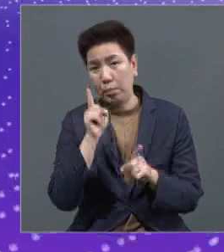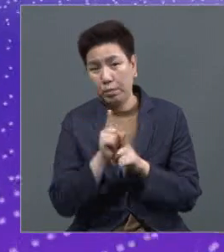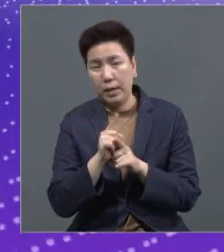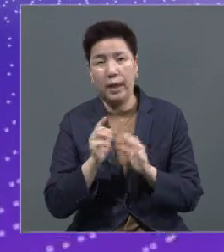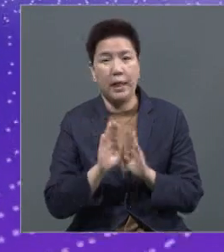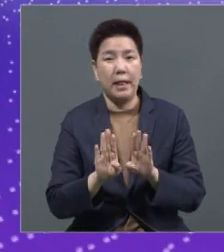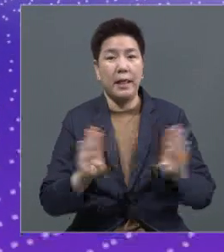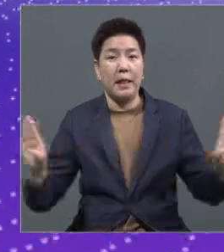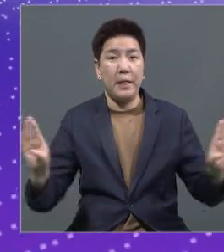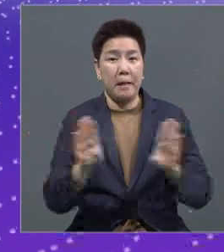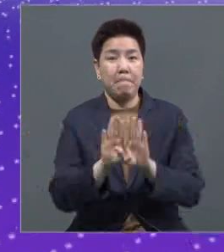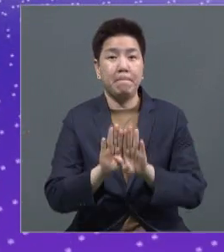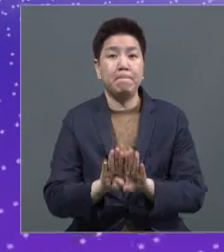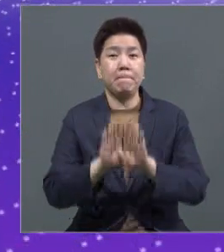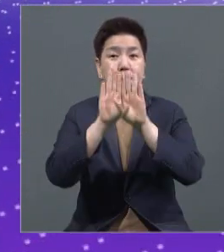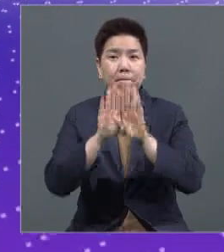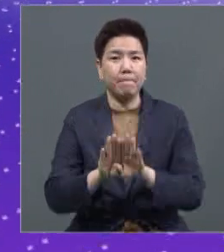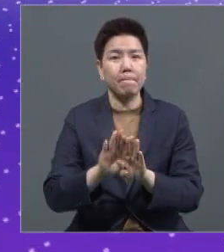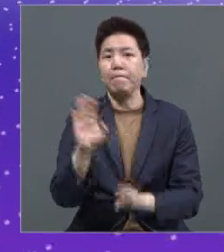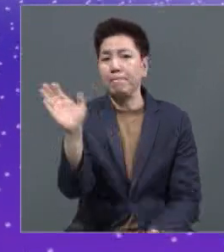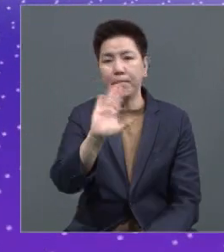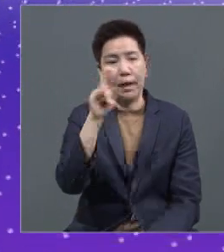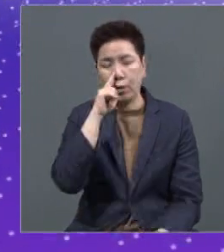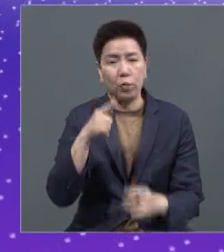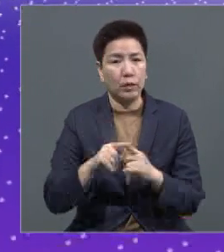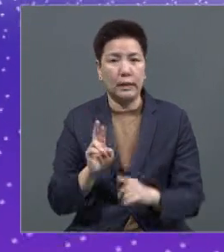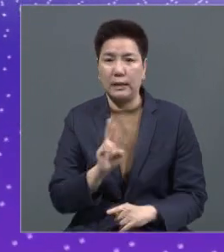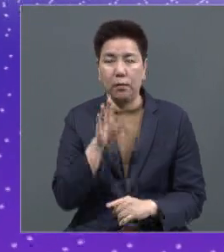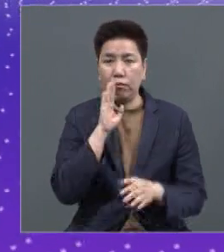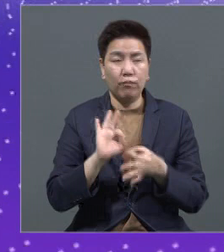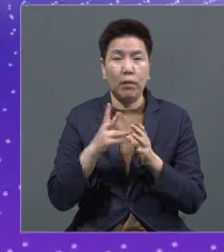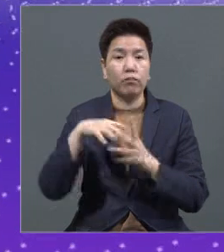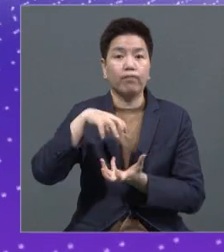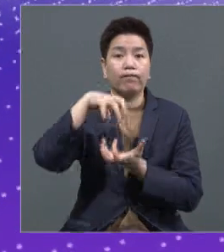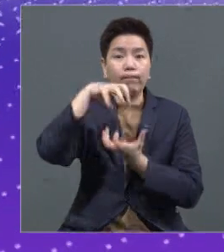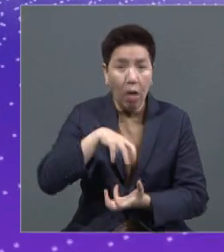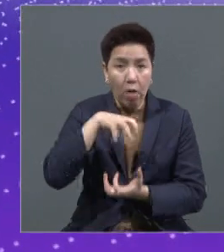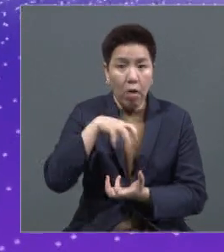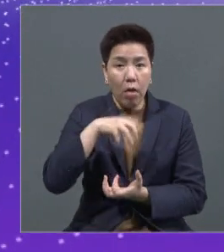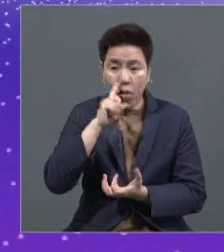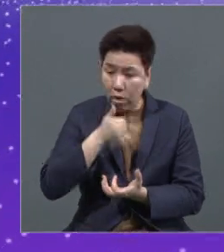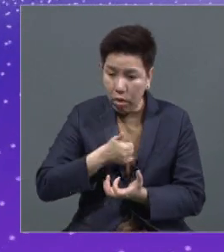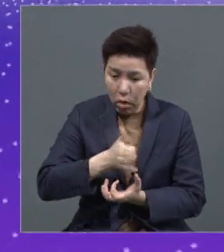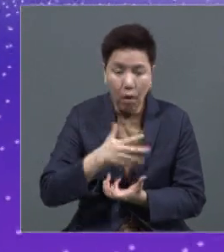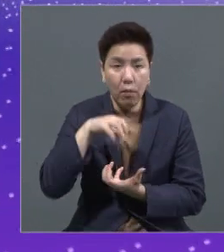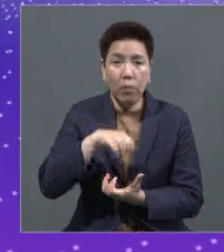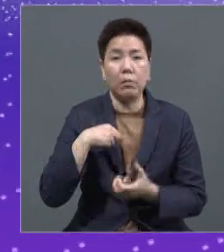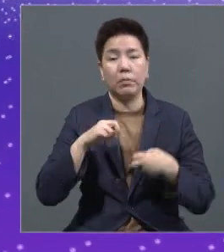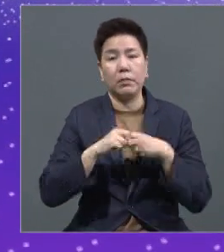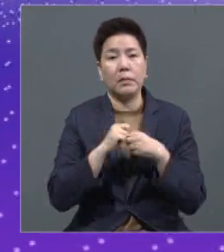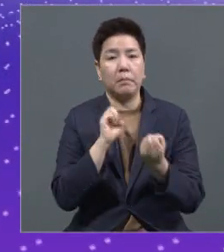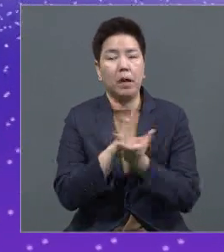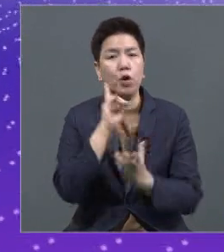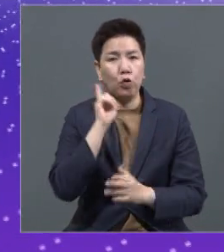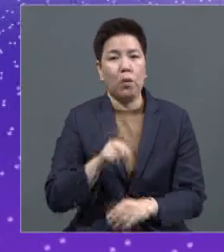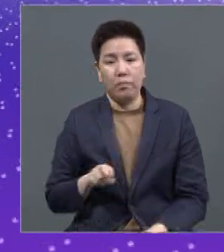ใช้ลิฟต์อันนี้ต้องเน้นย้ำกันนะครับว่าห้ามใช้ลิฟต์เลยเวลาไฟไหม้นะครับเพราะว่าไฟฟ้าอาจจะดับแล้วอาจจะติดอยู่ภายในได้นะครับจึงควร